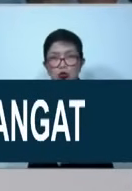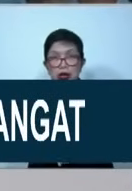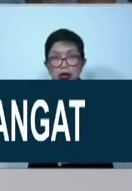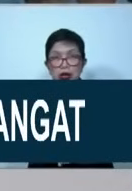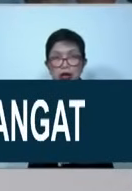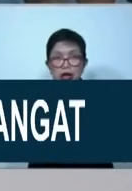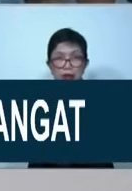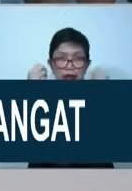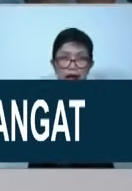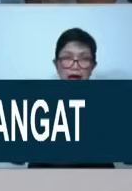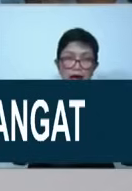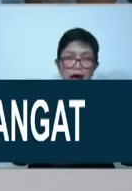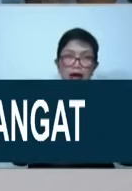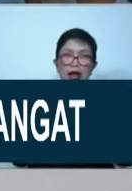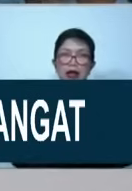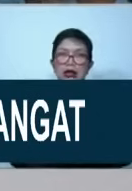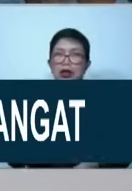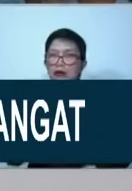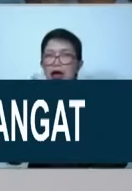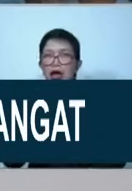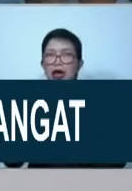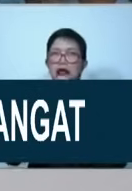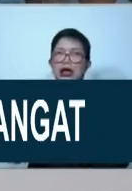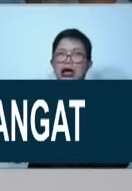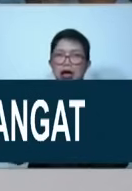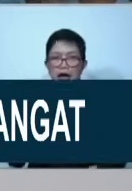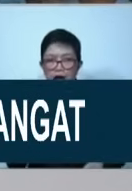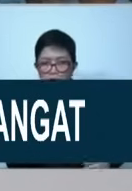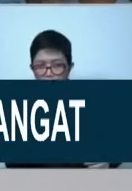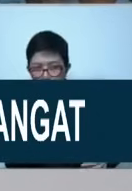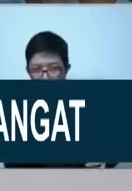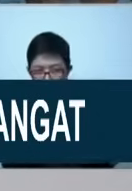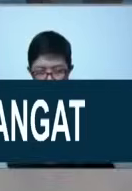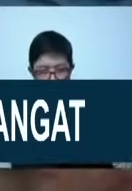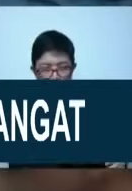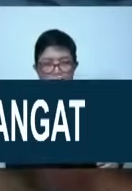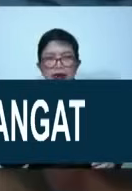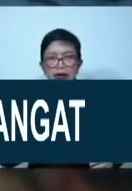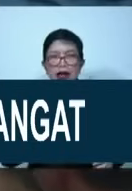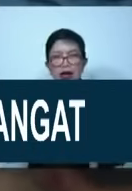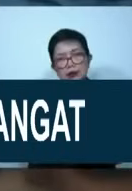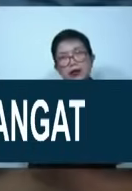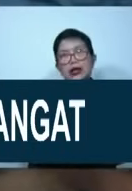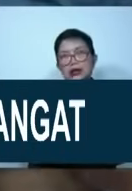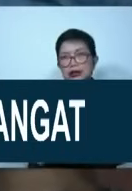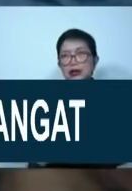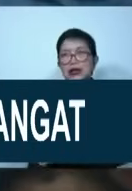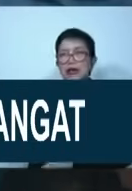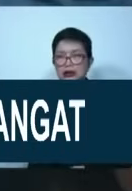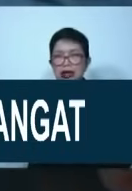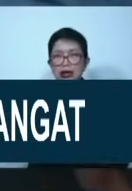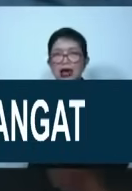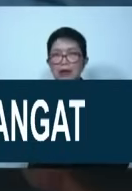tapol-tapol yang katanya saya culik sekarang ada di pihak saya membela saya saudara-saudara